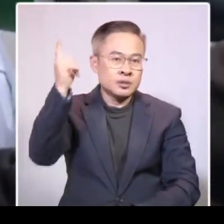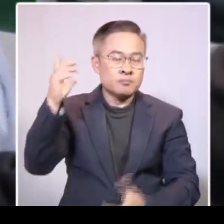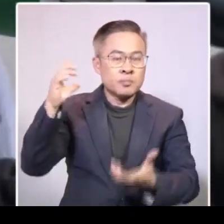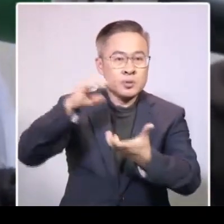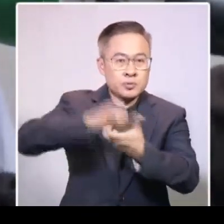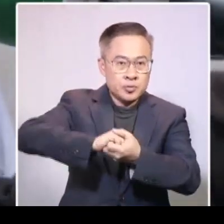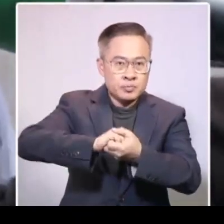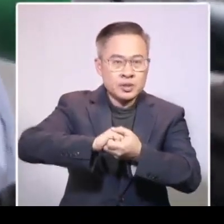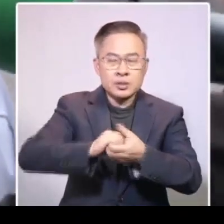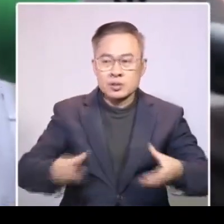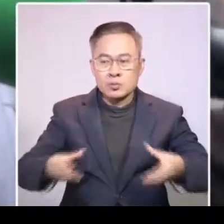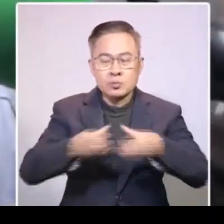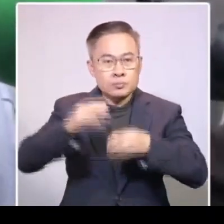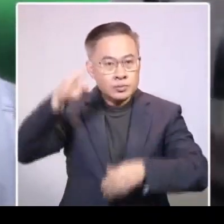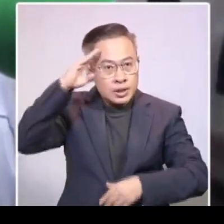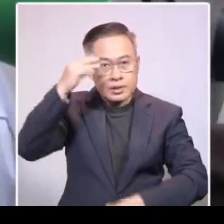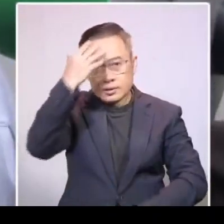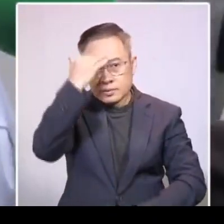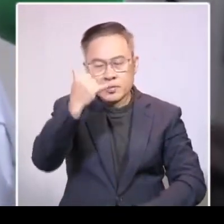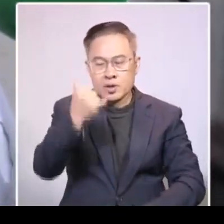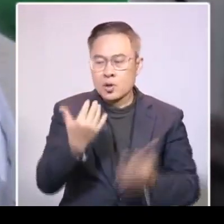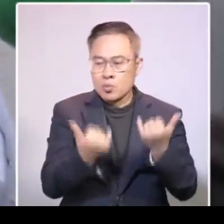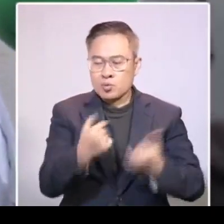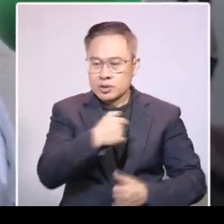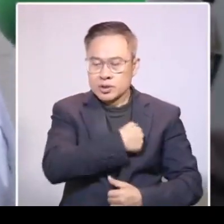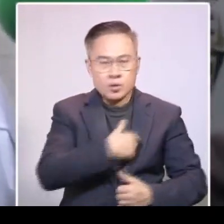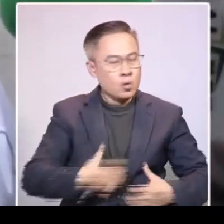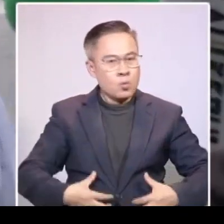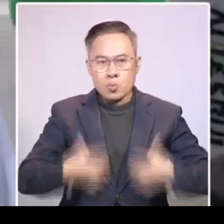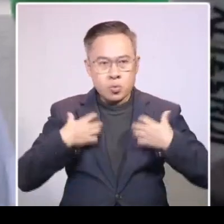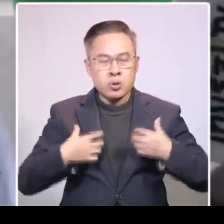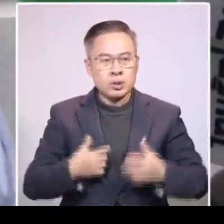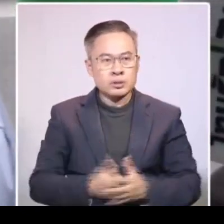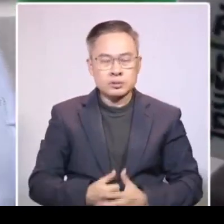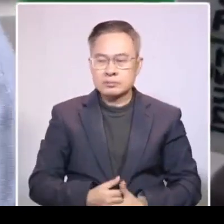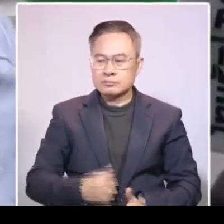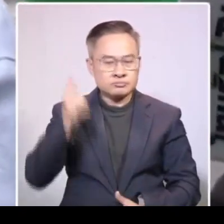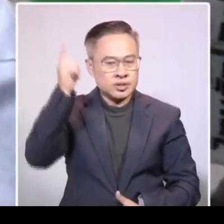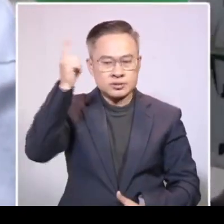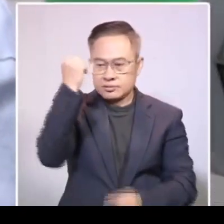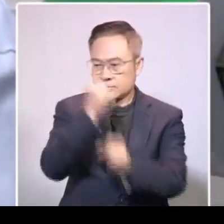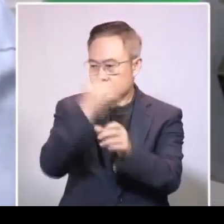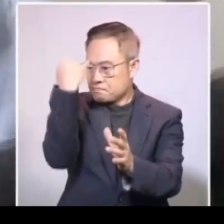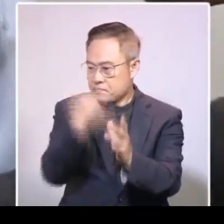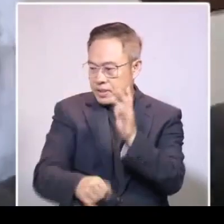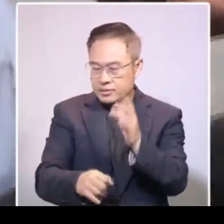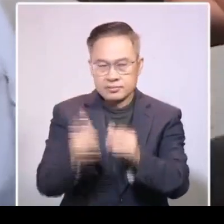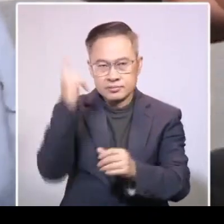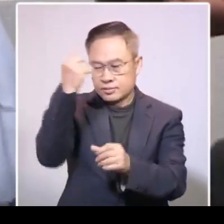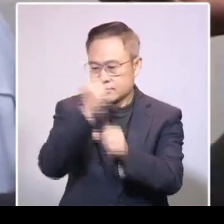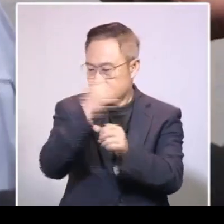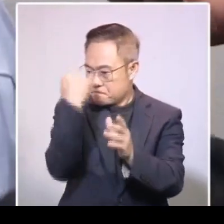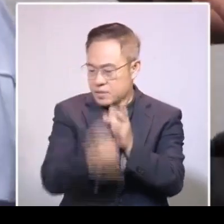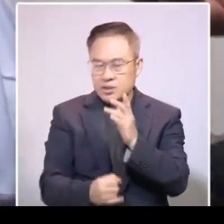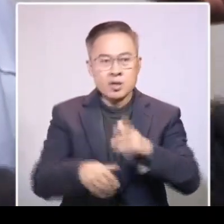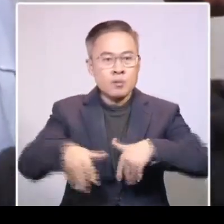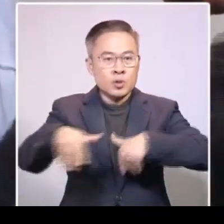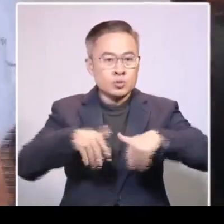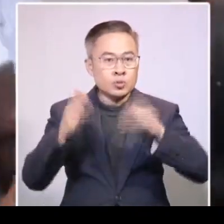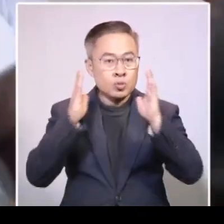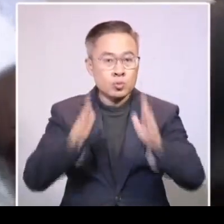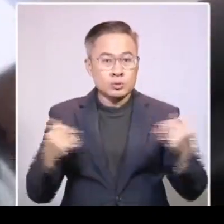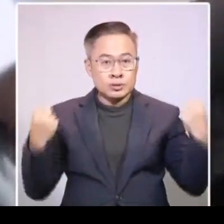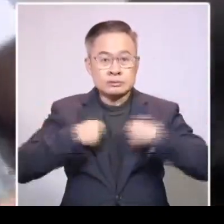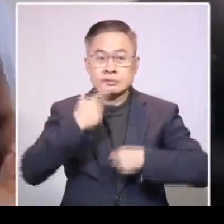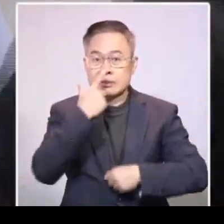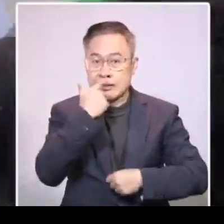จึงรู้สึกขับแค้นใจและคิดว่าเหตุการณ์ในวันนี้ไม่ยุติธรรมและไม่ถูกต้องกับคนเสื้อแดงที่เสียชีวิตไปกว่า99คนและบาดเ